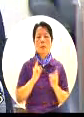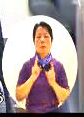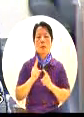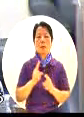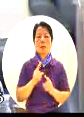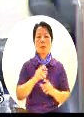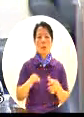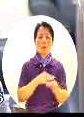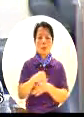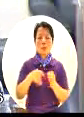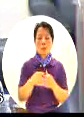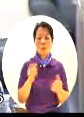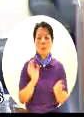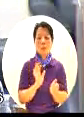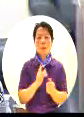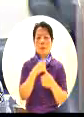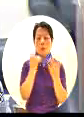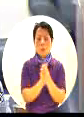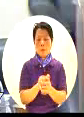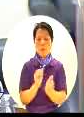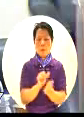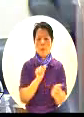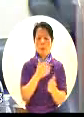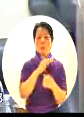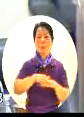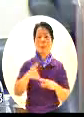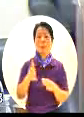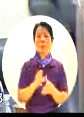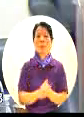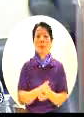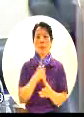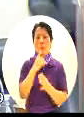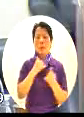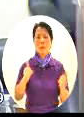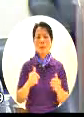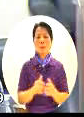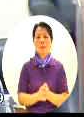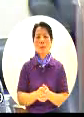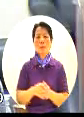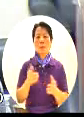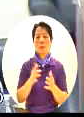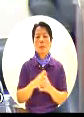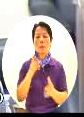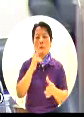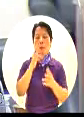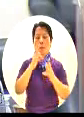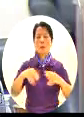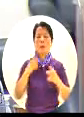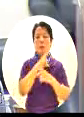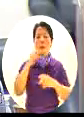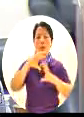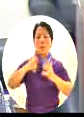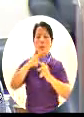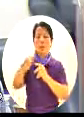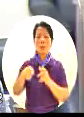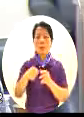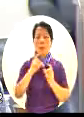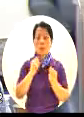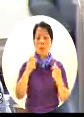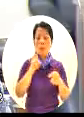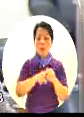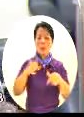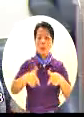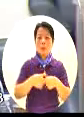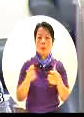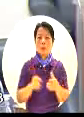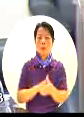边缘化哈。为什么没有呢？因为我们伦敦非铁金属交易中心哈 啊，整个一